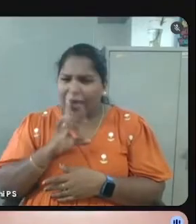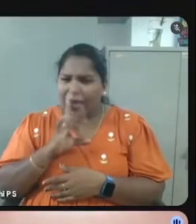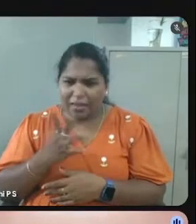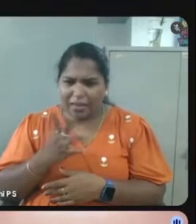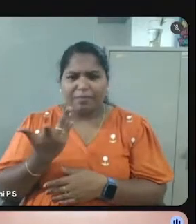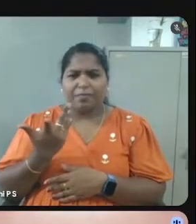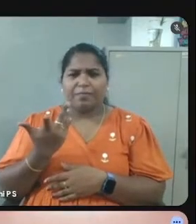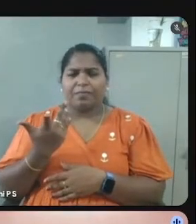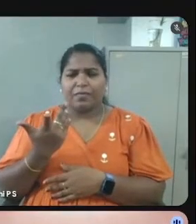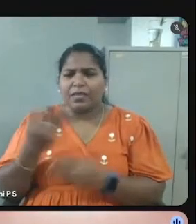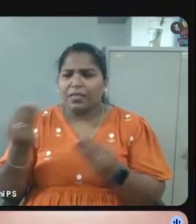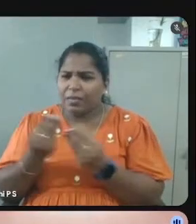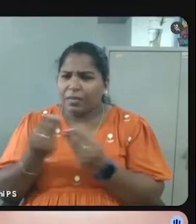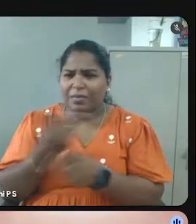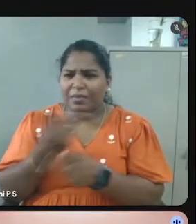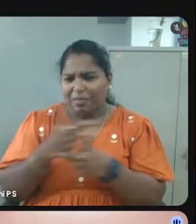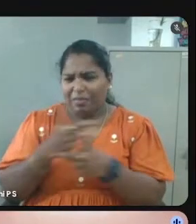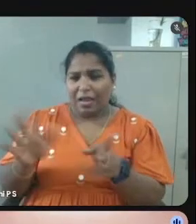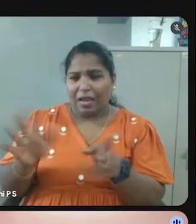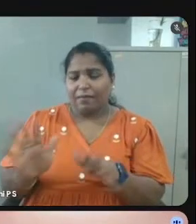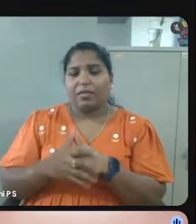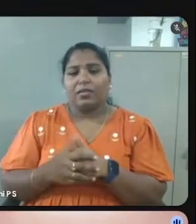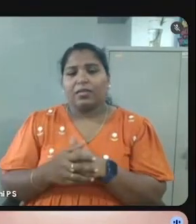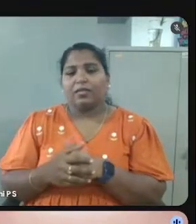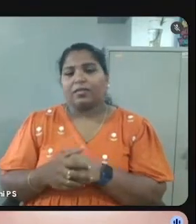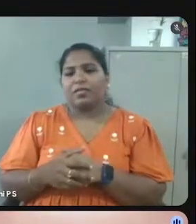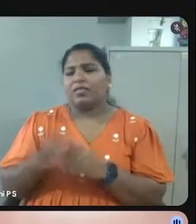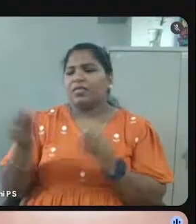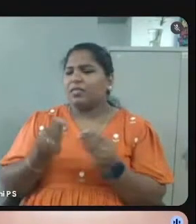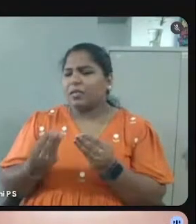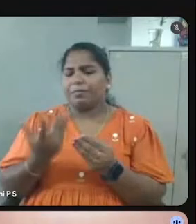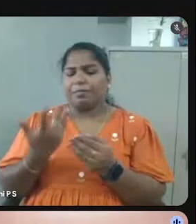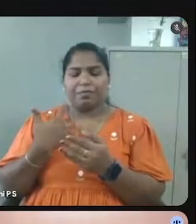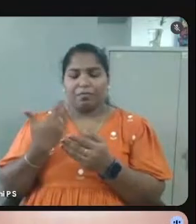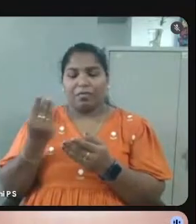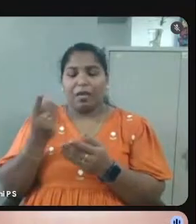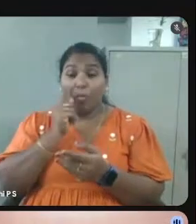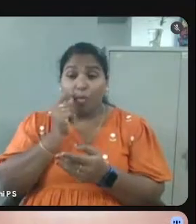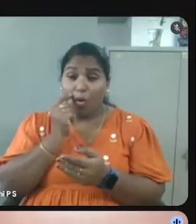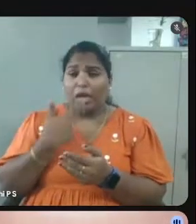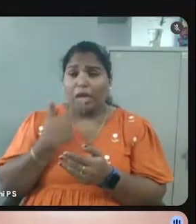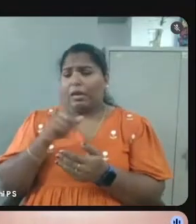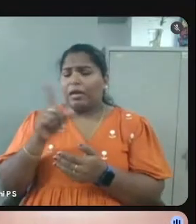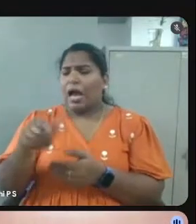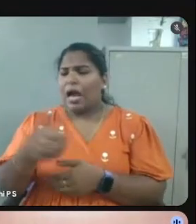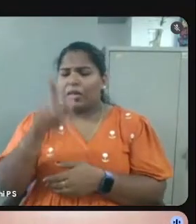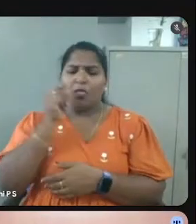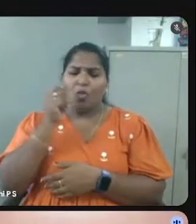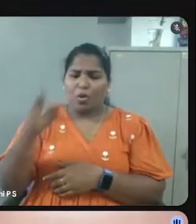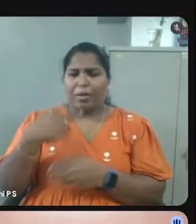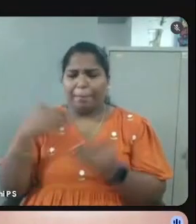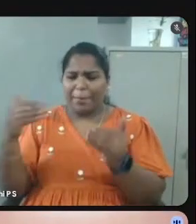യൂസ് ചെയ്യാറുള്ളവരുണ്ട്. പിന്നെ അതൊക്കെ എന്തൊക്കെയോ അവരുടെ അട്രാക്ഷൻ സെക്ഷനോടെ ഉള്ളത് സെക്ഷൽ ഹിസ്റ്ററിനോടെ